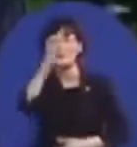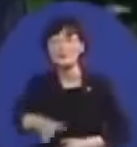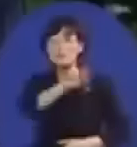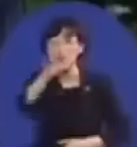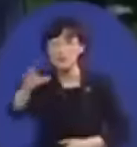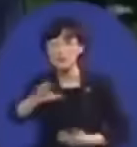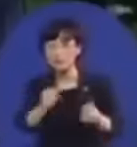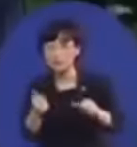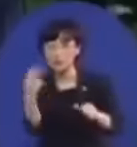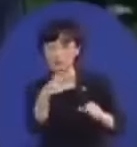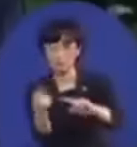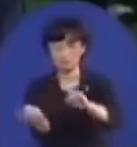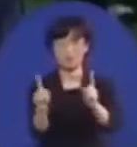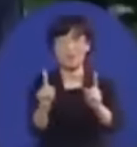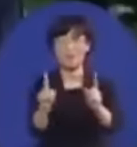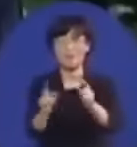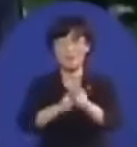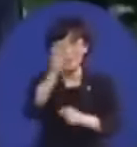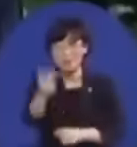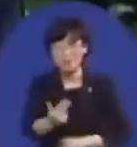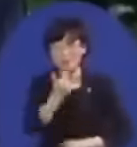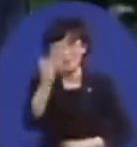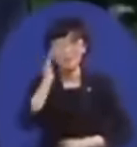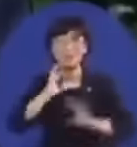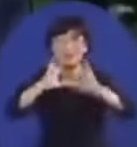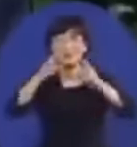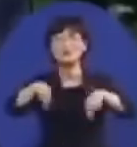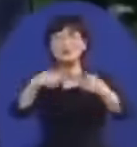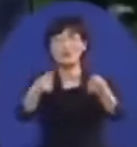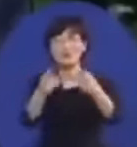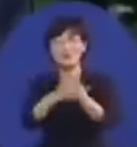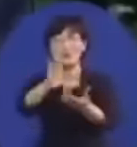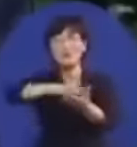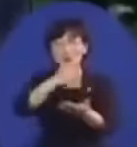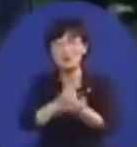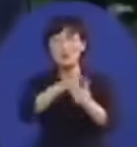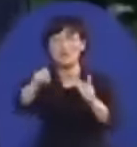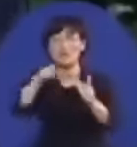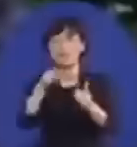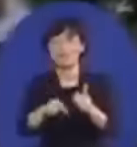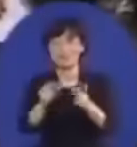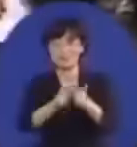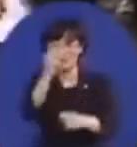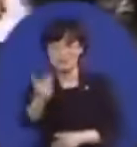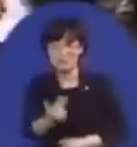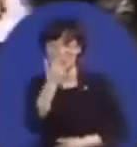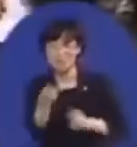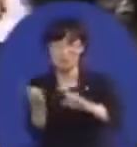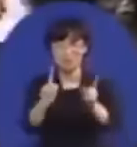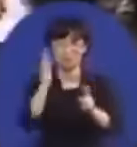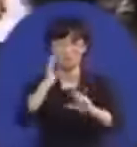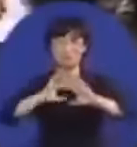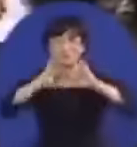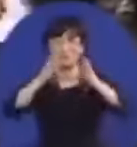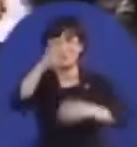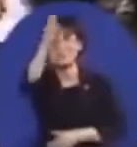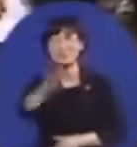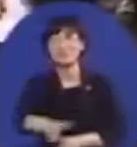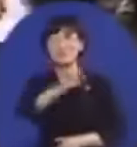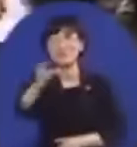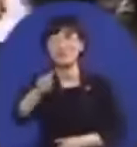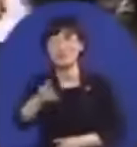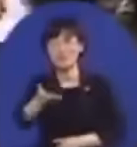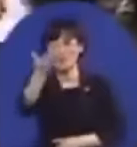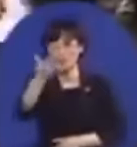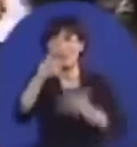부활한 영상이 천국을 열어놓으므로 그리스도 안에서 영생 부활 천국을 십자가에서 주신